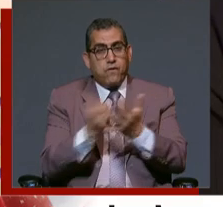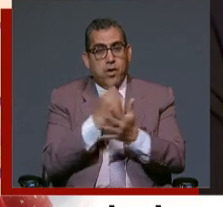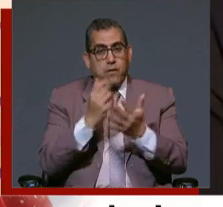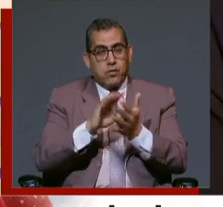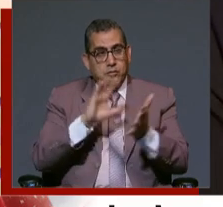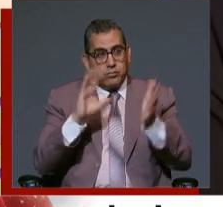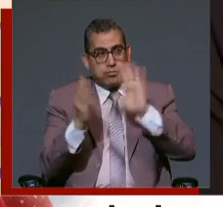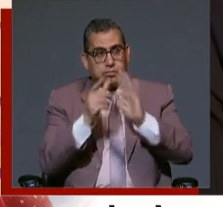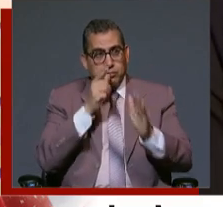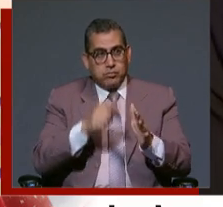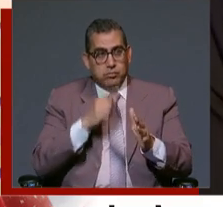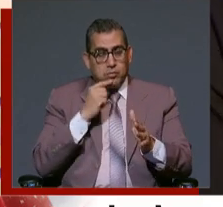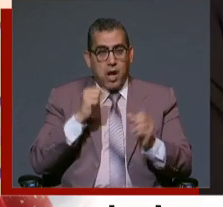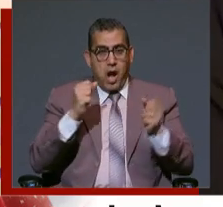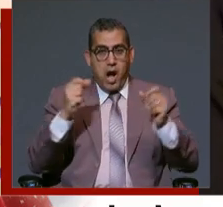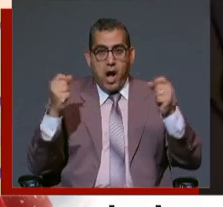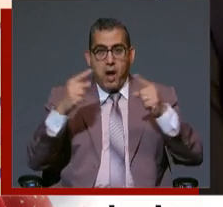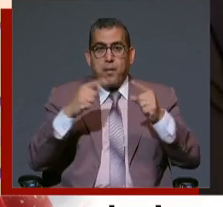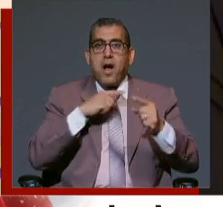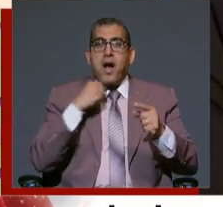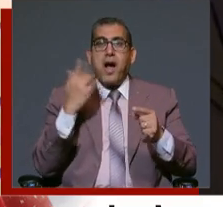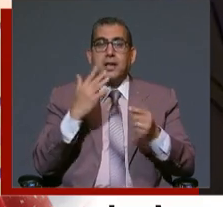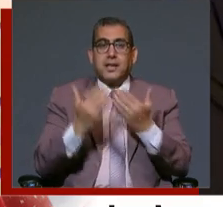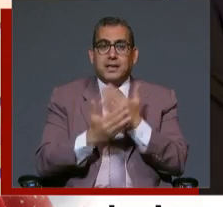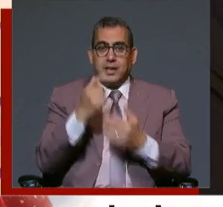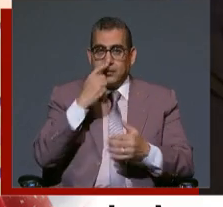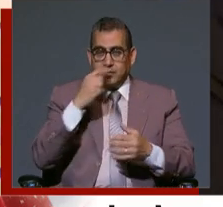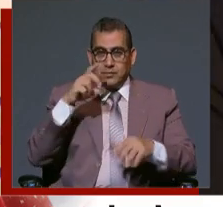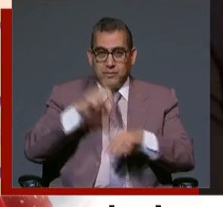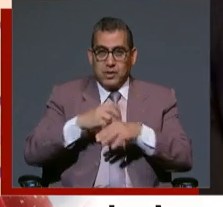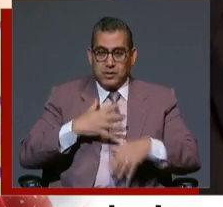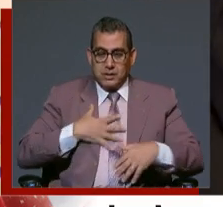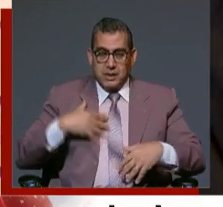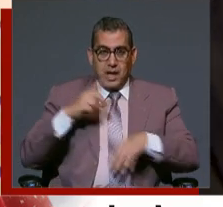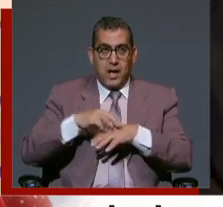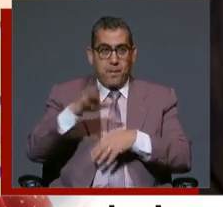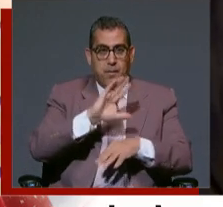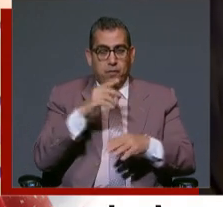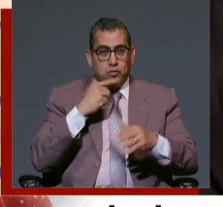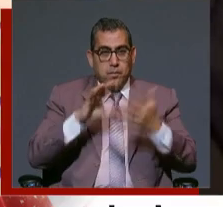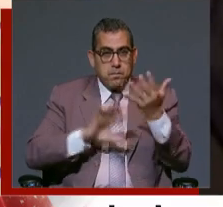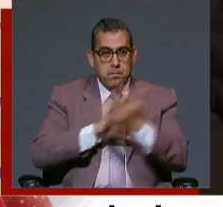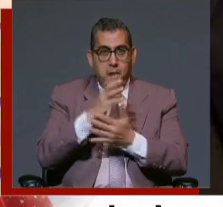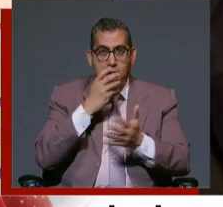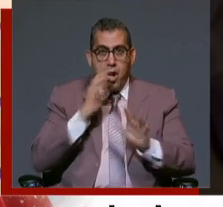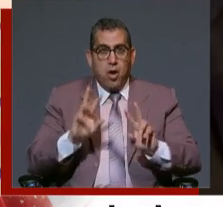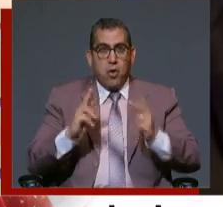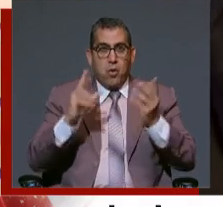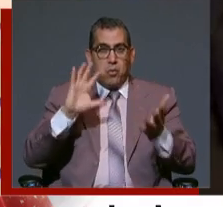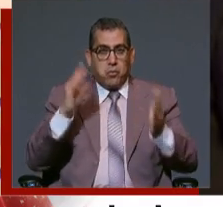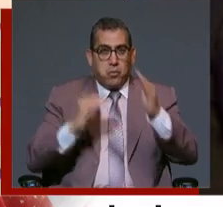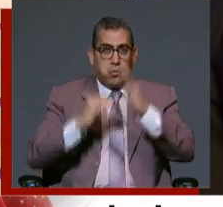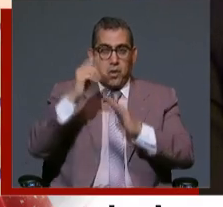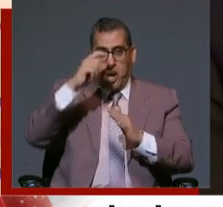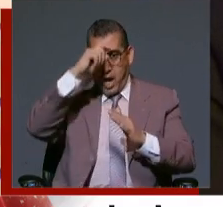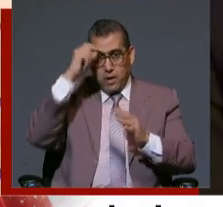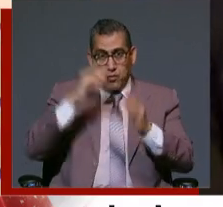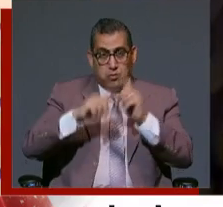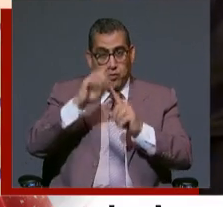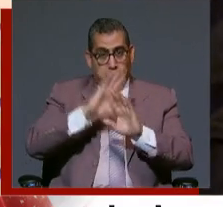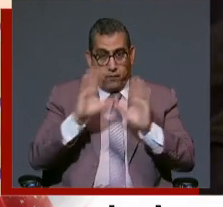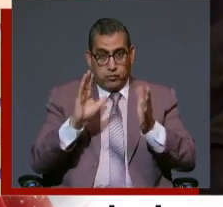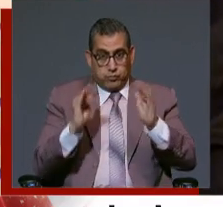إلى الطاقة الخضراء ويعني والحد من مشكلات تغيرات المناخ التي تعاني منها القارة الإفريقية ولم تتسبب